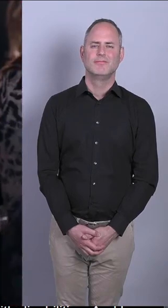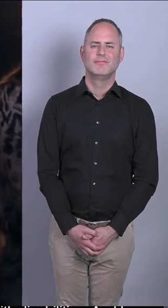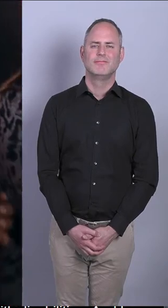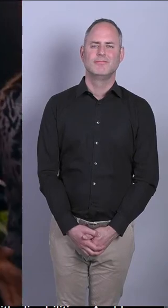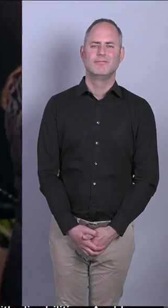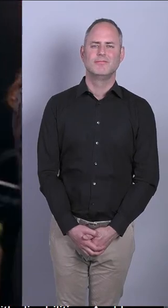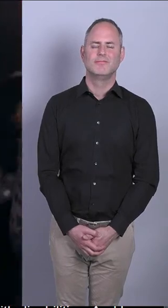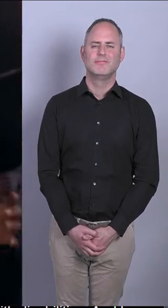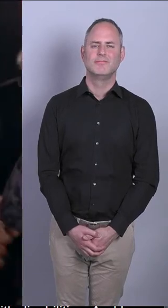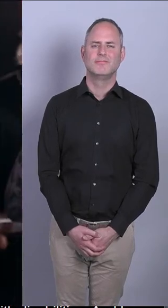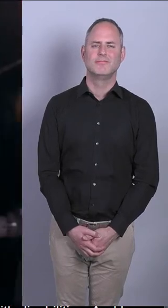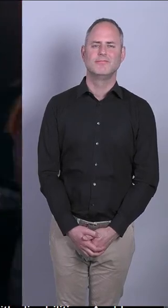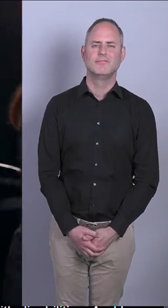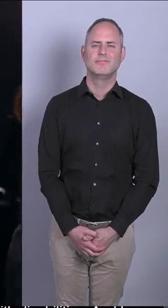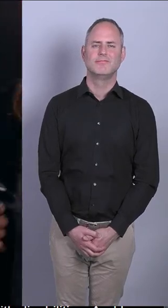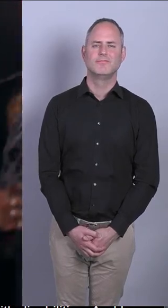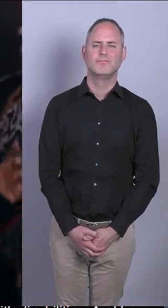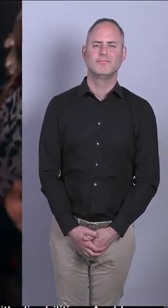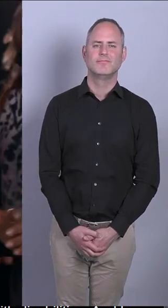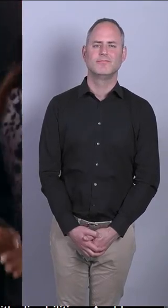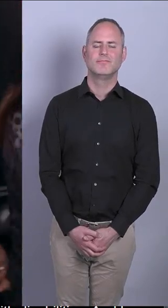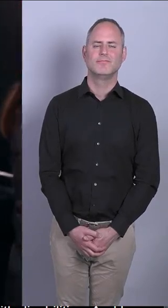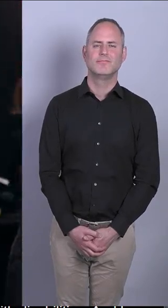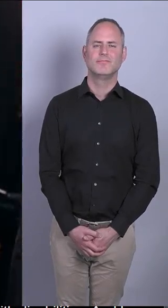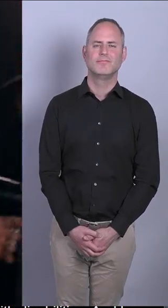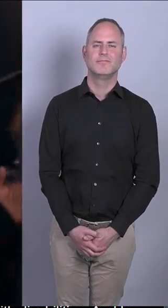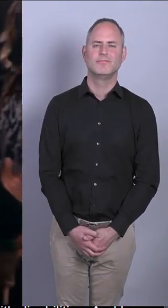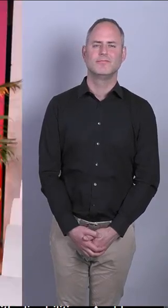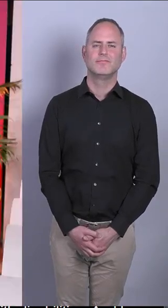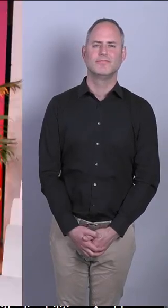gemeinsam schaffen wir das. Wir sind intern, aufgeschlossen und